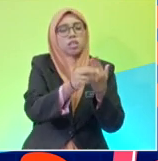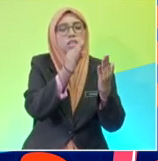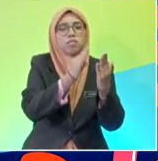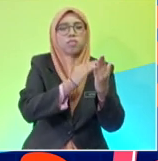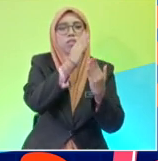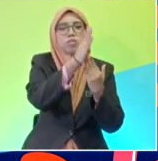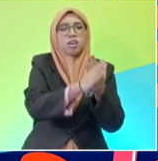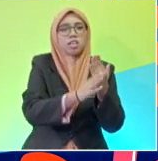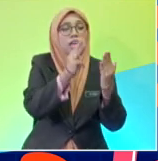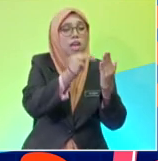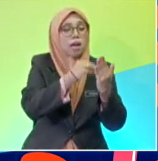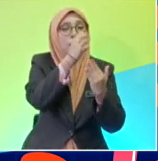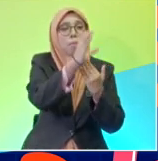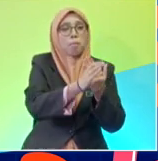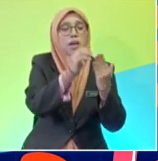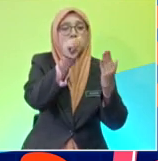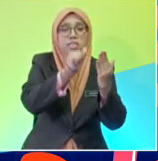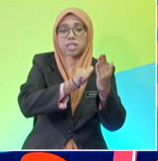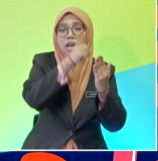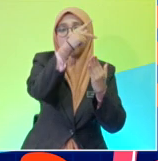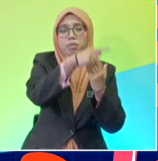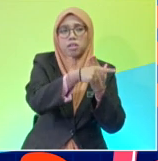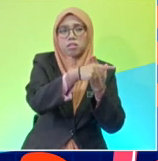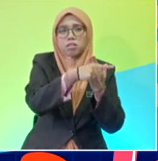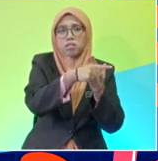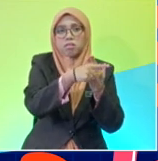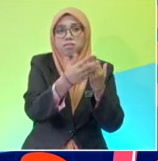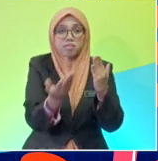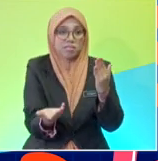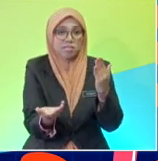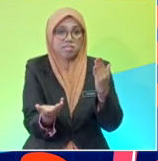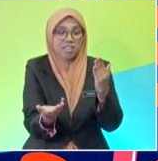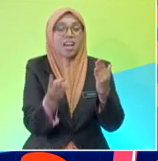Februari, March, April, Jun. May.